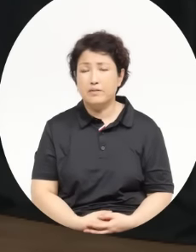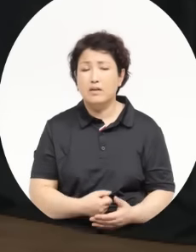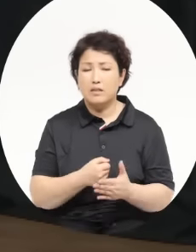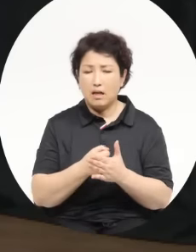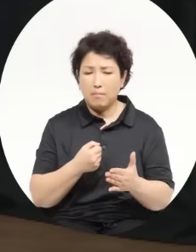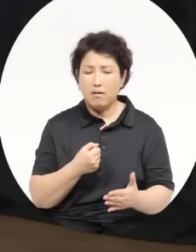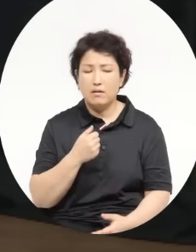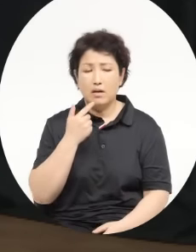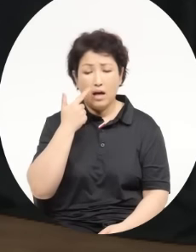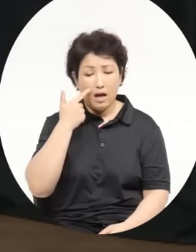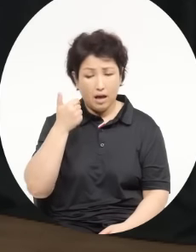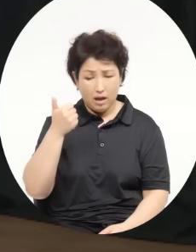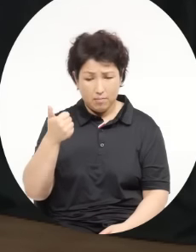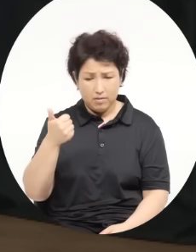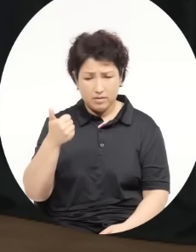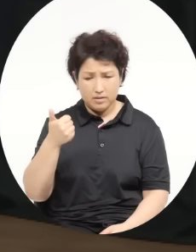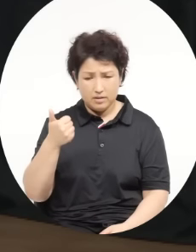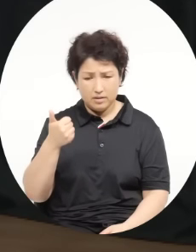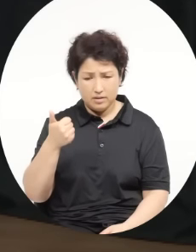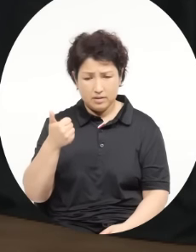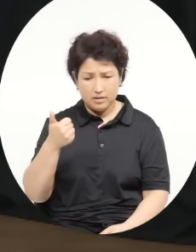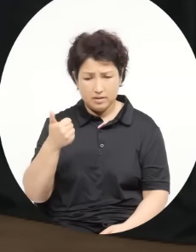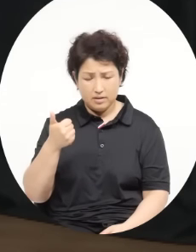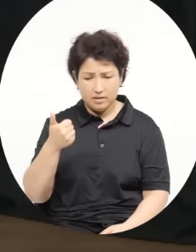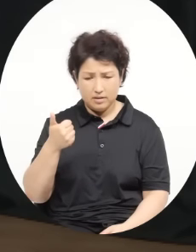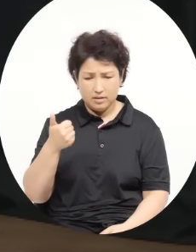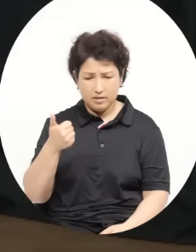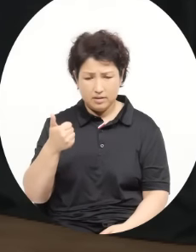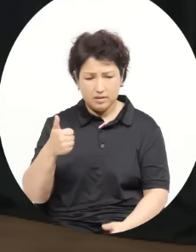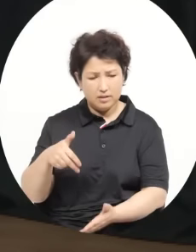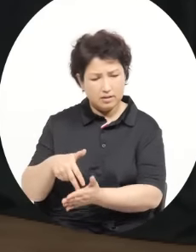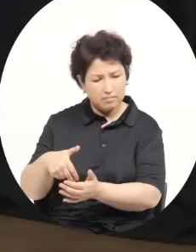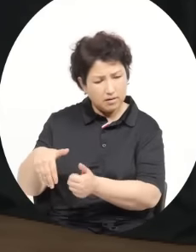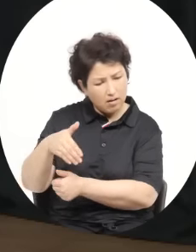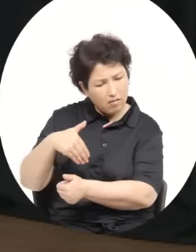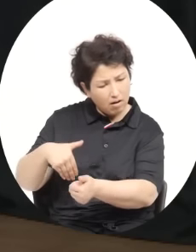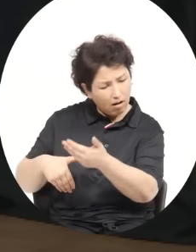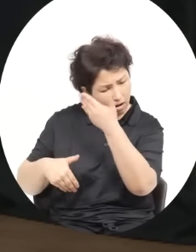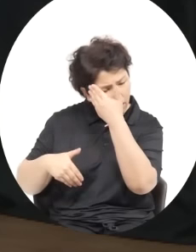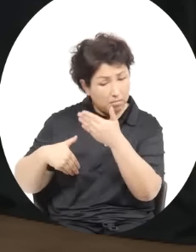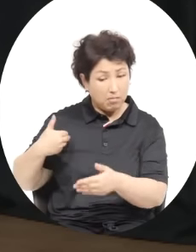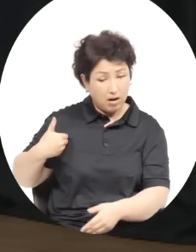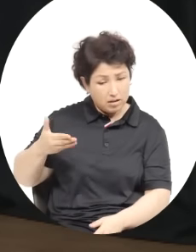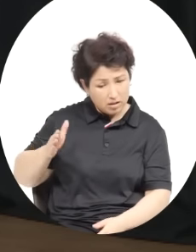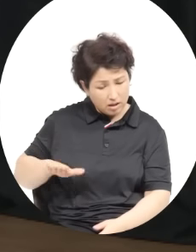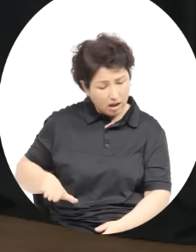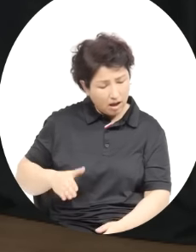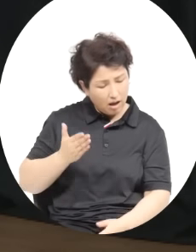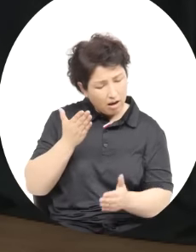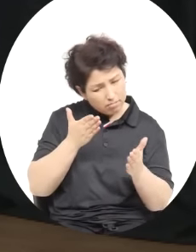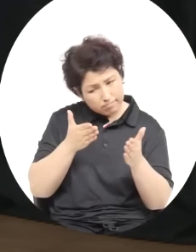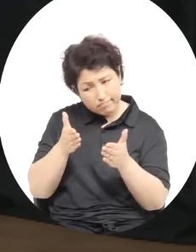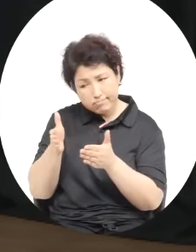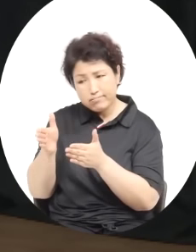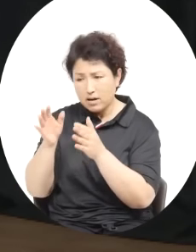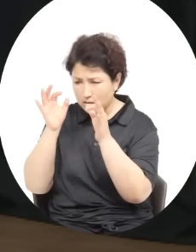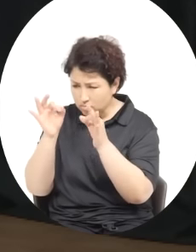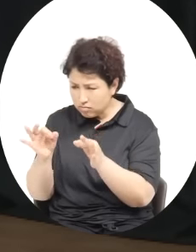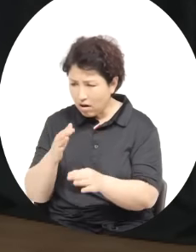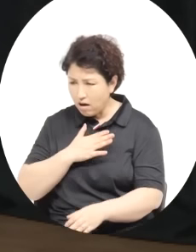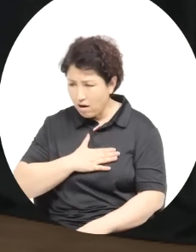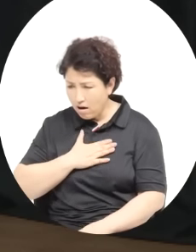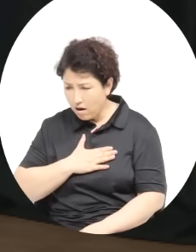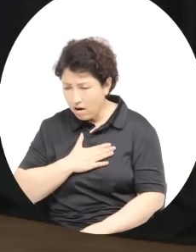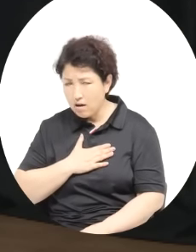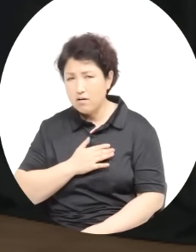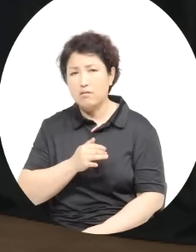그러니까 아버지에 대해서 저도 몰랐던 부분을 알게 되고 그 사람이 어떤 사람인지 알게 되고